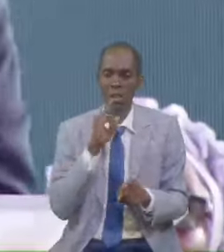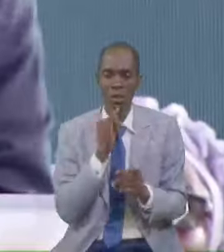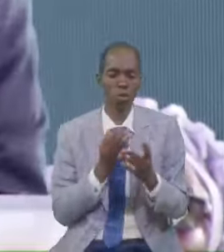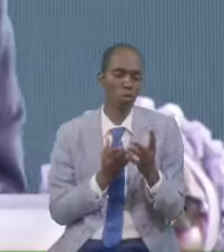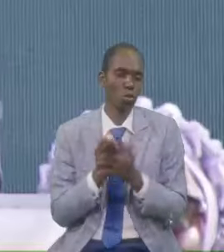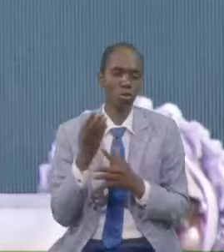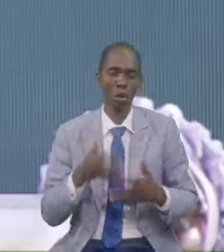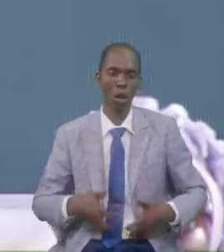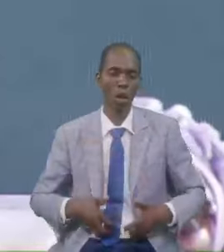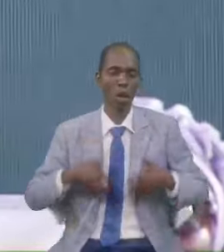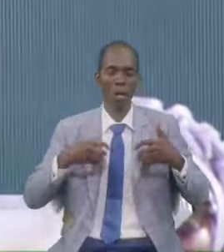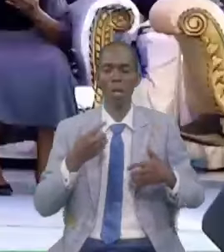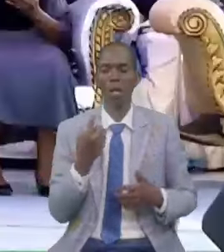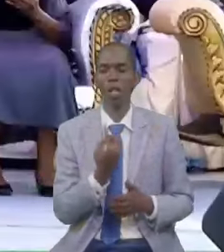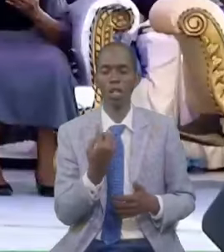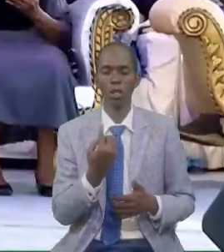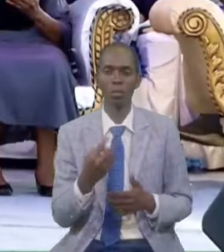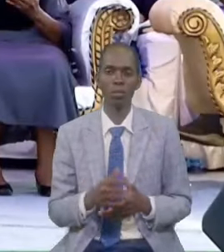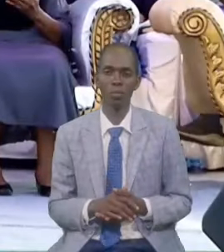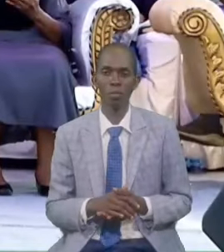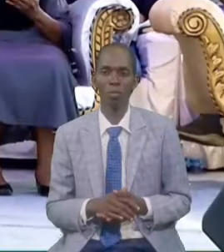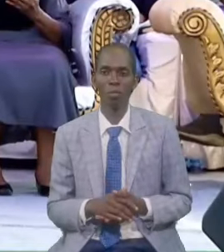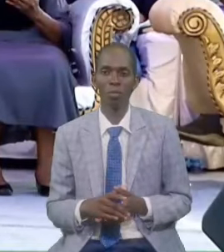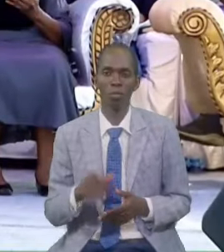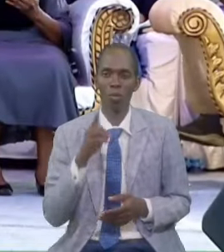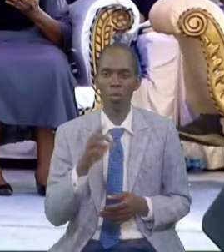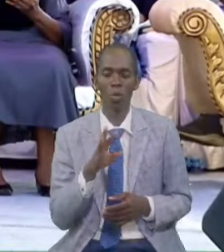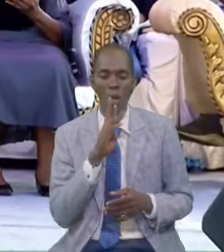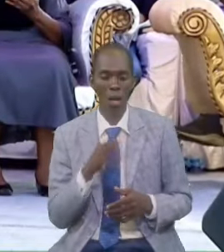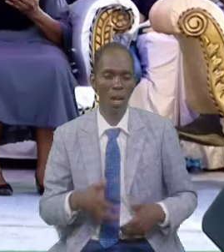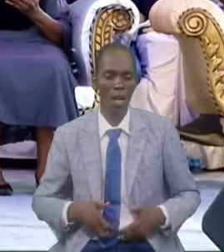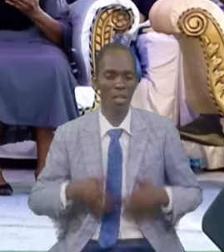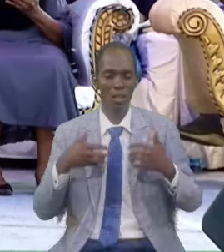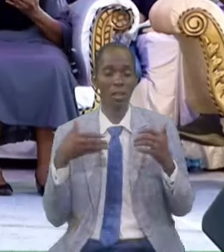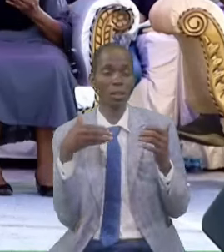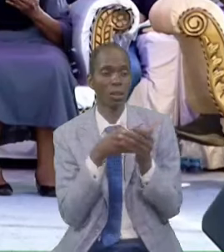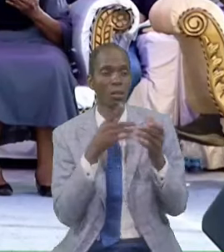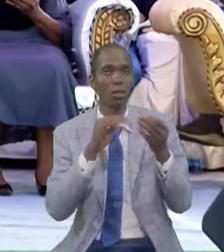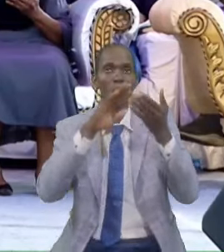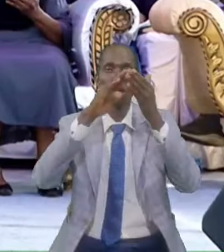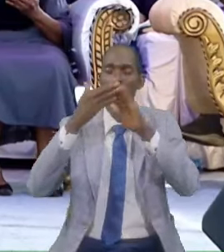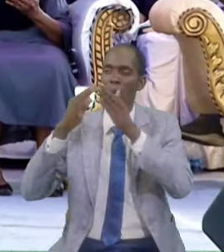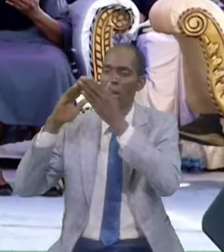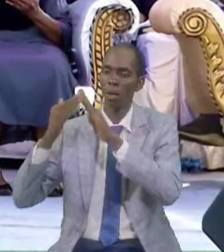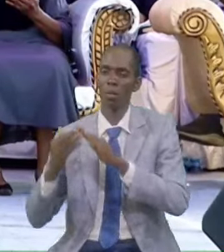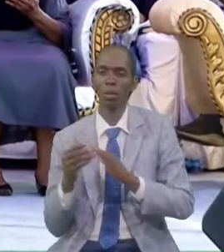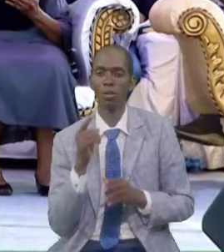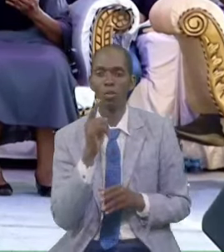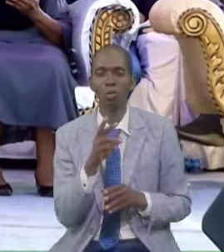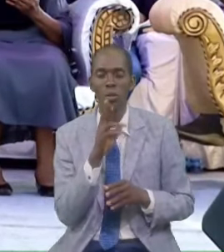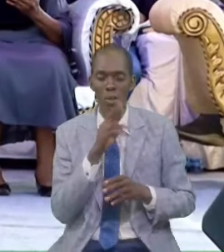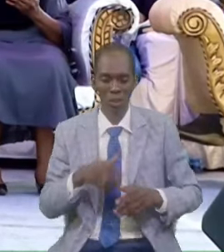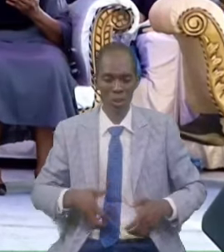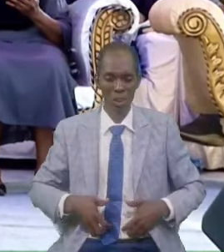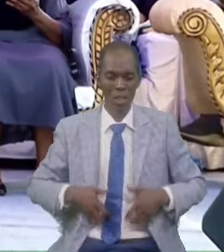చూపించడానికి కోపాన్ని వాడతారు. They are angry against the community. సమాజానికి విరుద్ధంగా కోపడతారు. They are angry against the